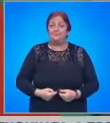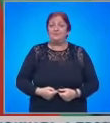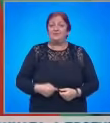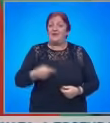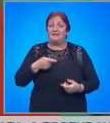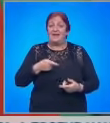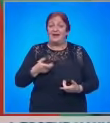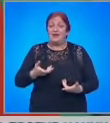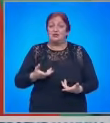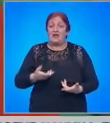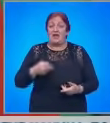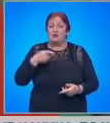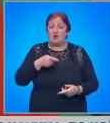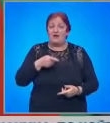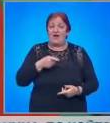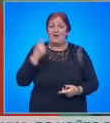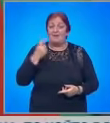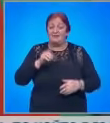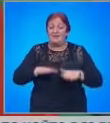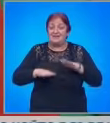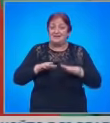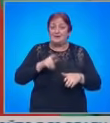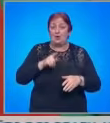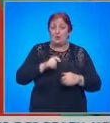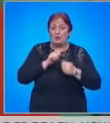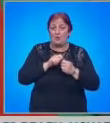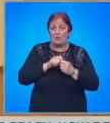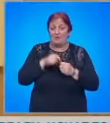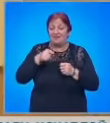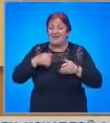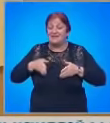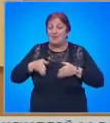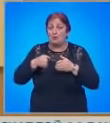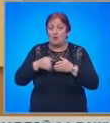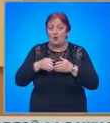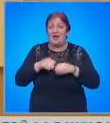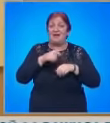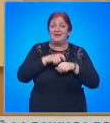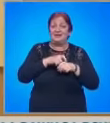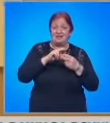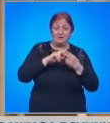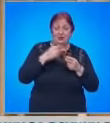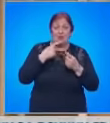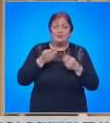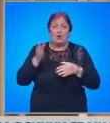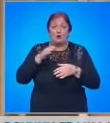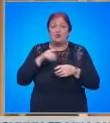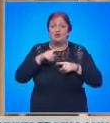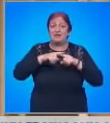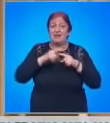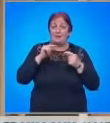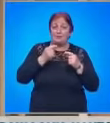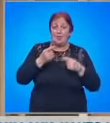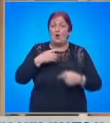Така че това е първата стъпка, която правим в тази посока. Даниела Везиева коментира още, че при съдебен